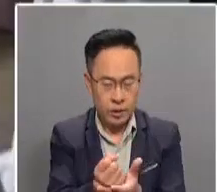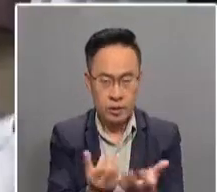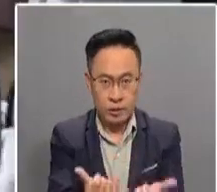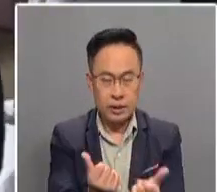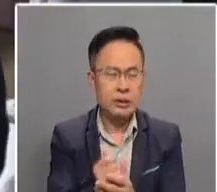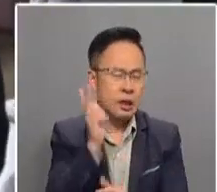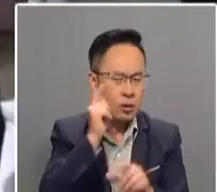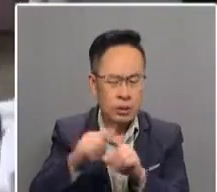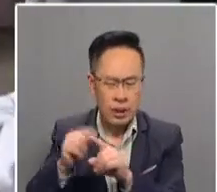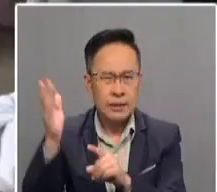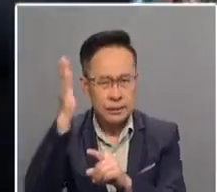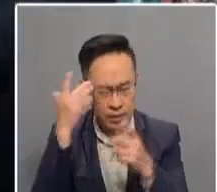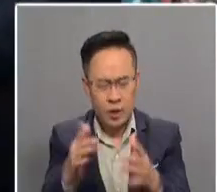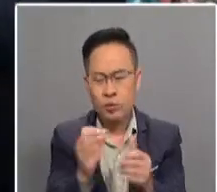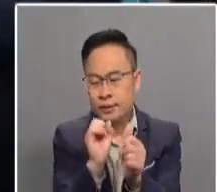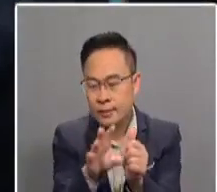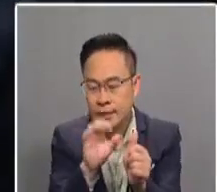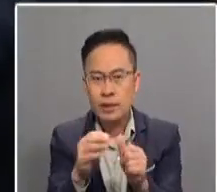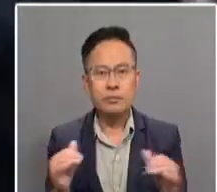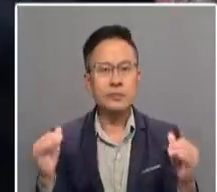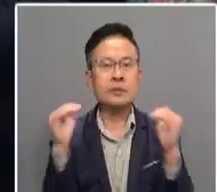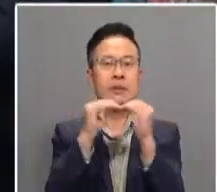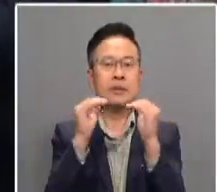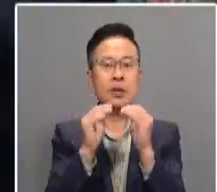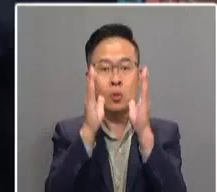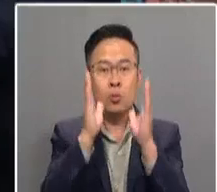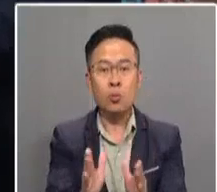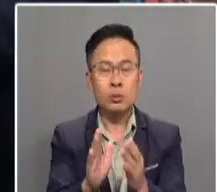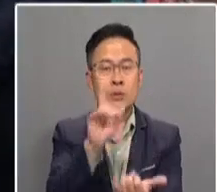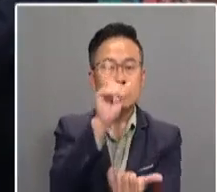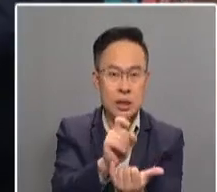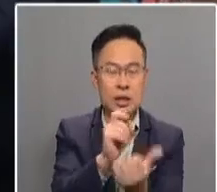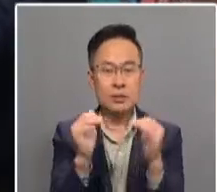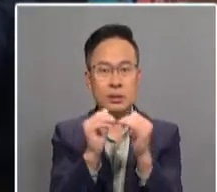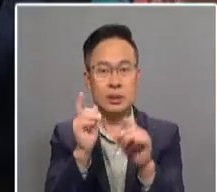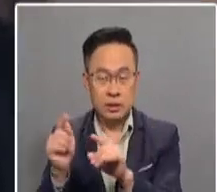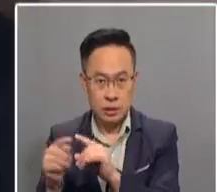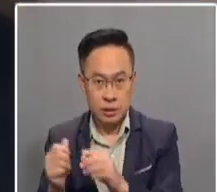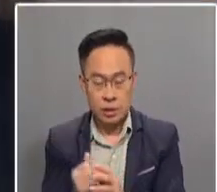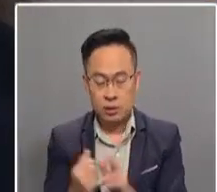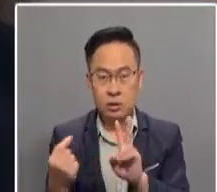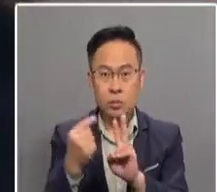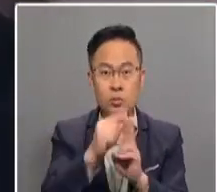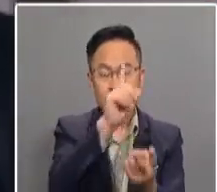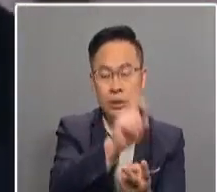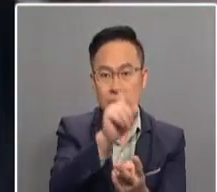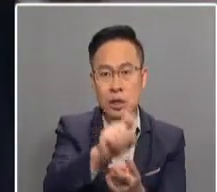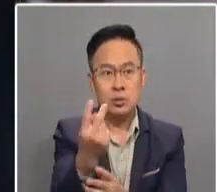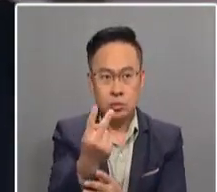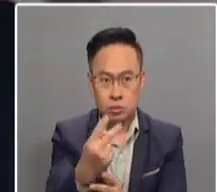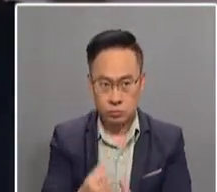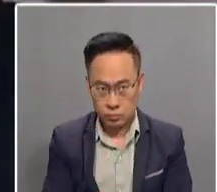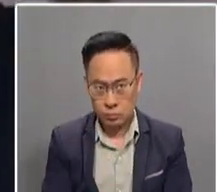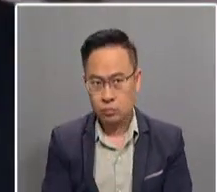ที่เกิดขึ้นทั้งหมดแล้วนะคะเดินทางมาให้คำแนะนำในการรับสิทธิ์ของผู้เสียชีวิตในกรณีที่ผู้ทั้งสองเสียผู้เสียชีวิตเนี่ยนะ